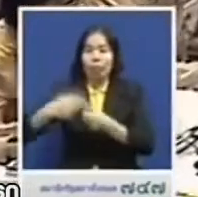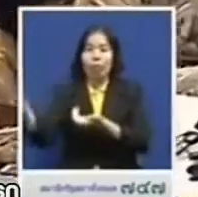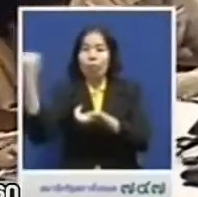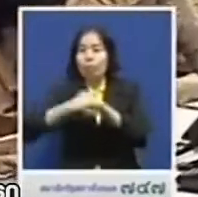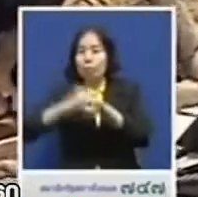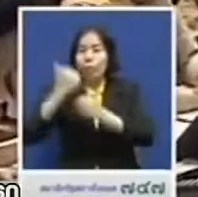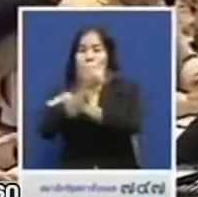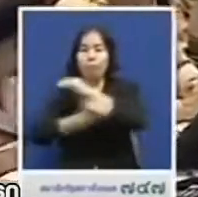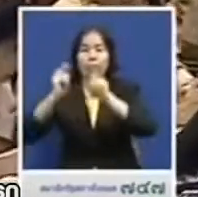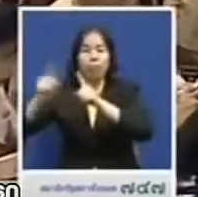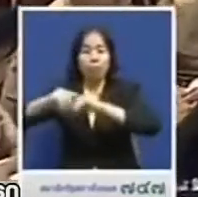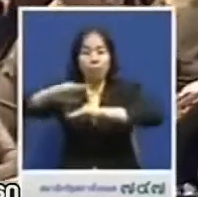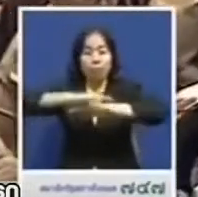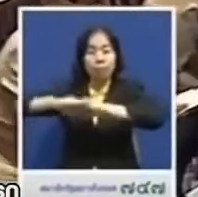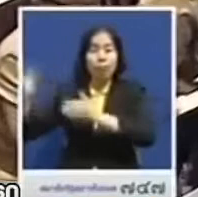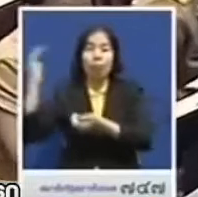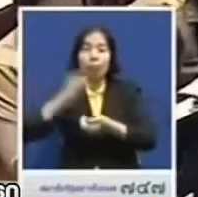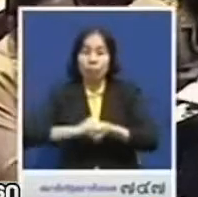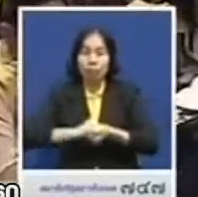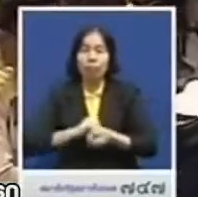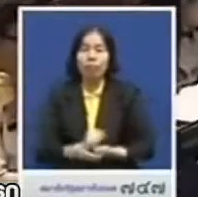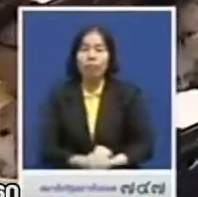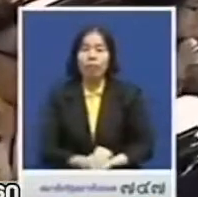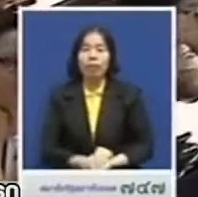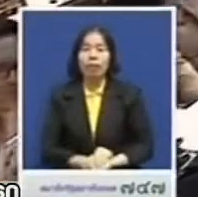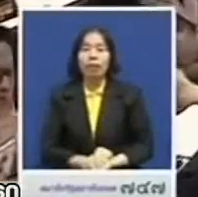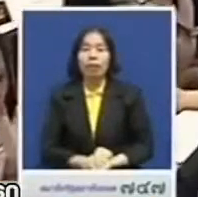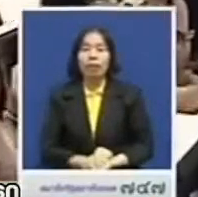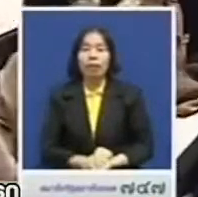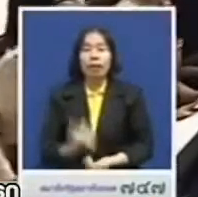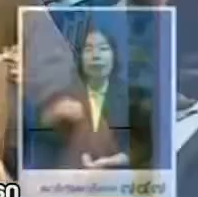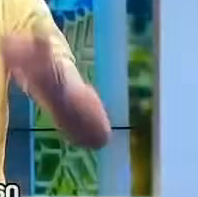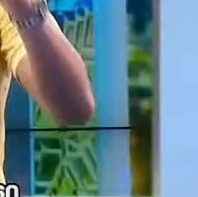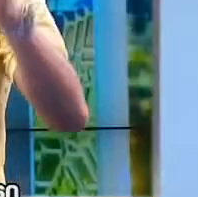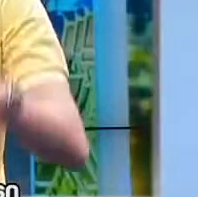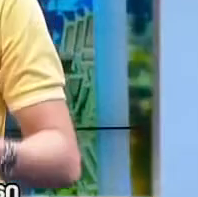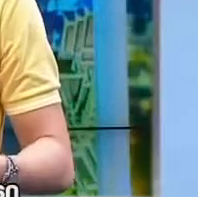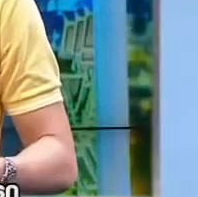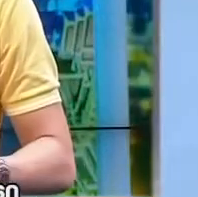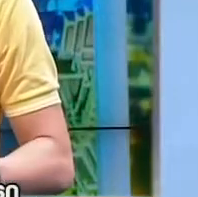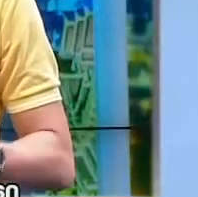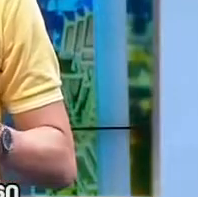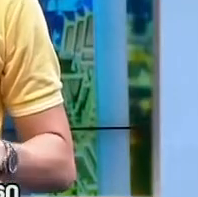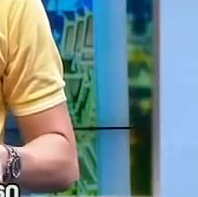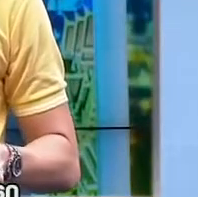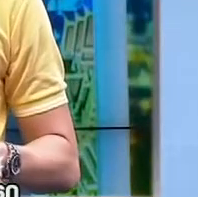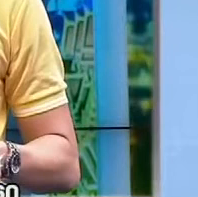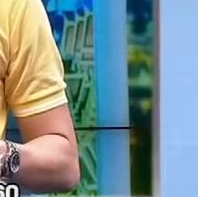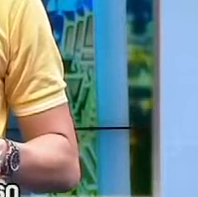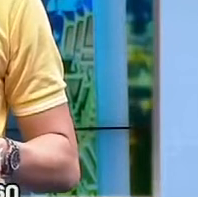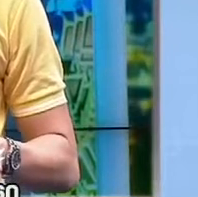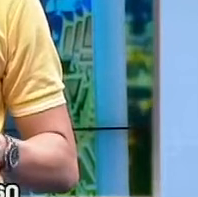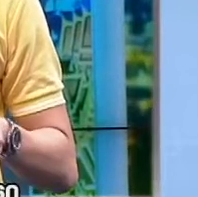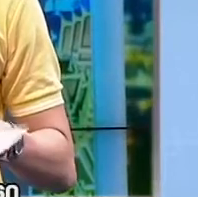าชนจะได้ประโยชน ์ครับเอ๊ะอย่างนั้นผมขอคำถามสุดท้ายอาจารย์เจนฮะเอาขออนุญาตทำความเห็นจากคุณผู้ชมทางบ้านส่งข้อความเข้ามาเลยแล้วกันว่าแล้วสรุปประชา